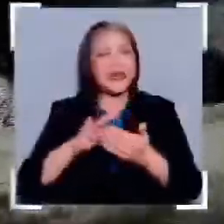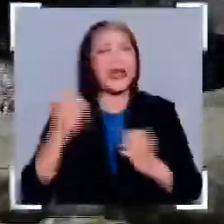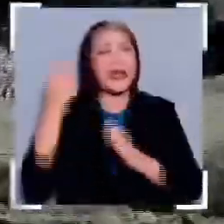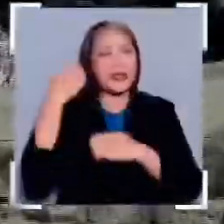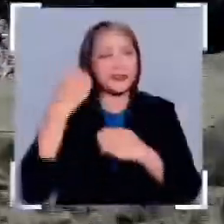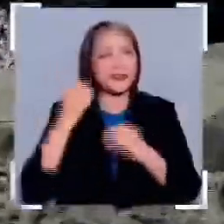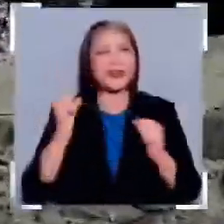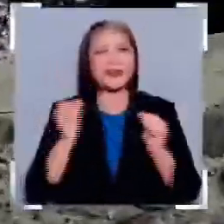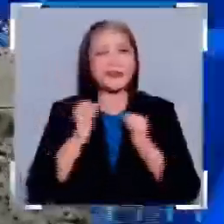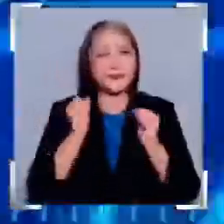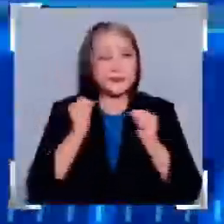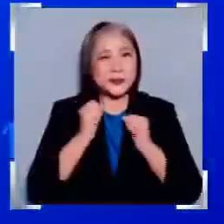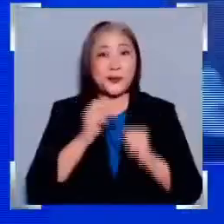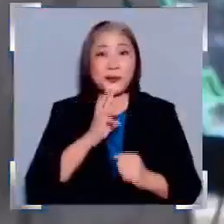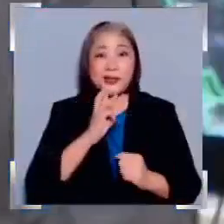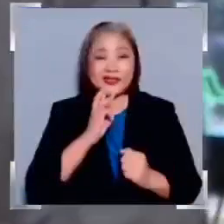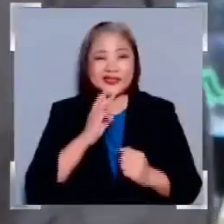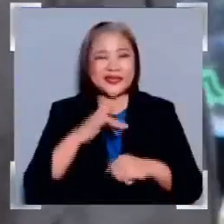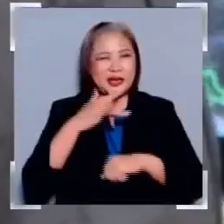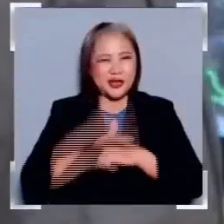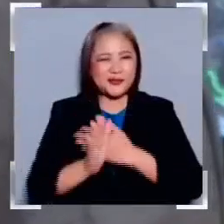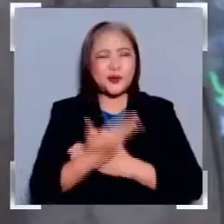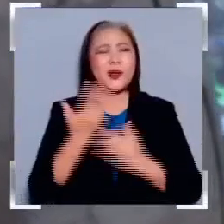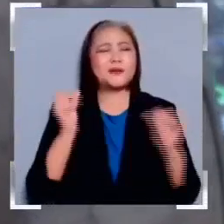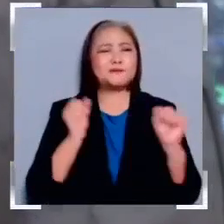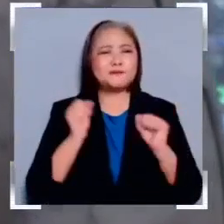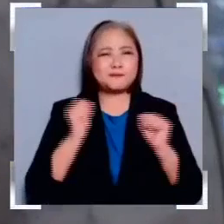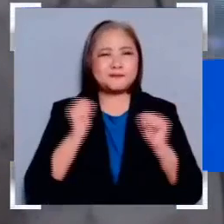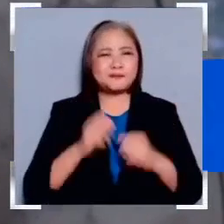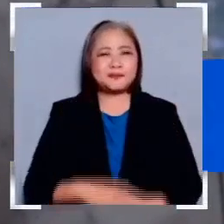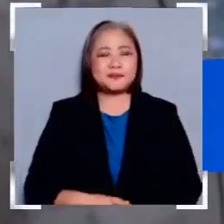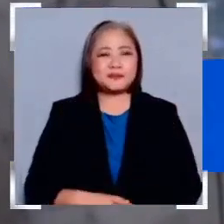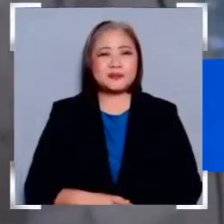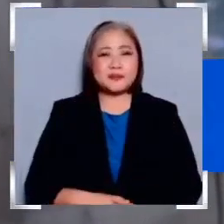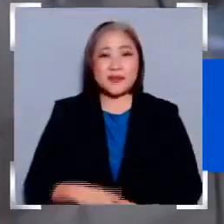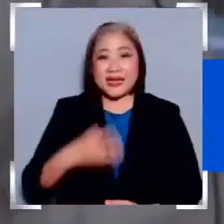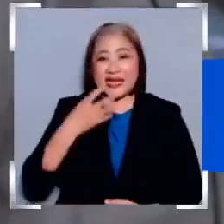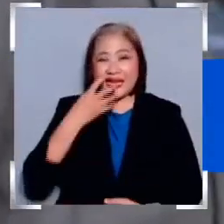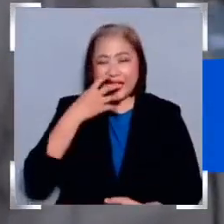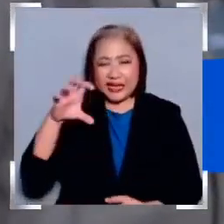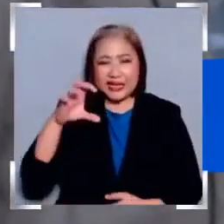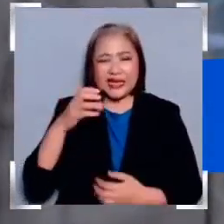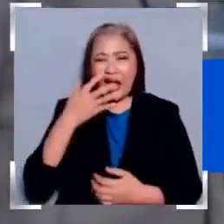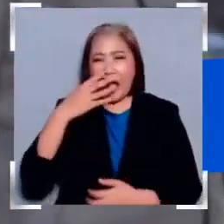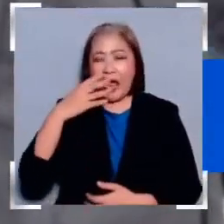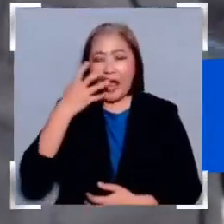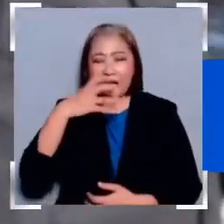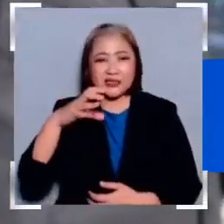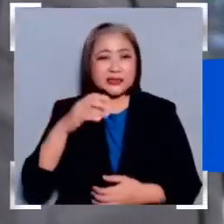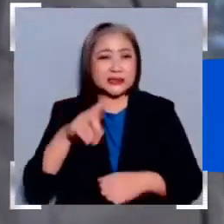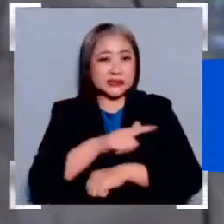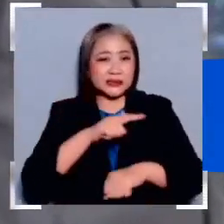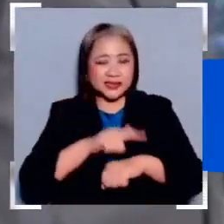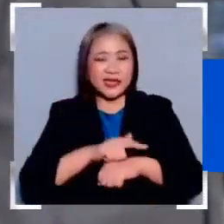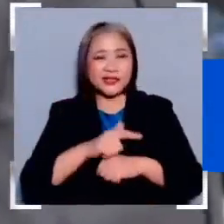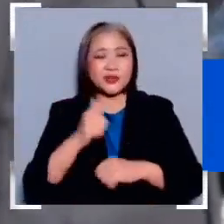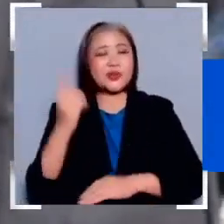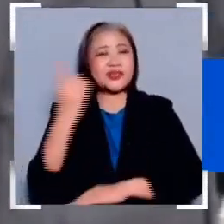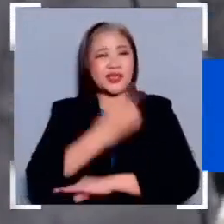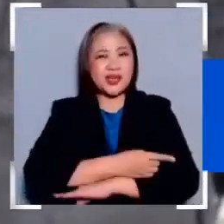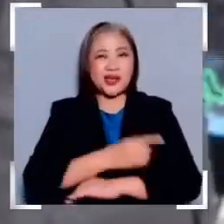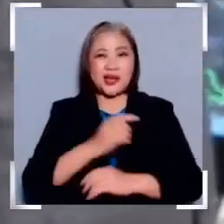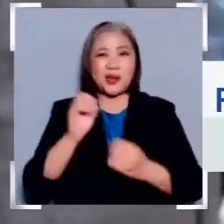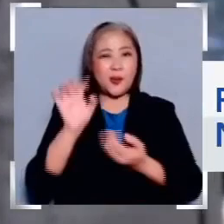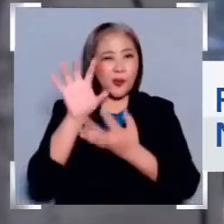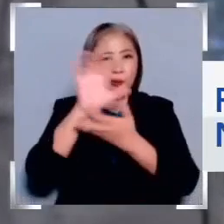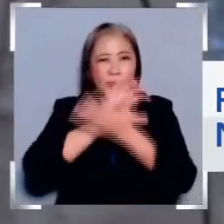madaling araw kasi masyadong malamig. Yung na-receive na init ng lupa during the day, since wala rin ulap na harang, yan